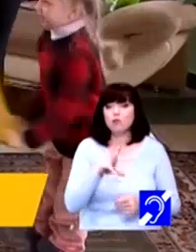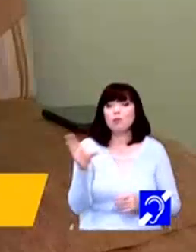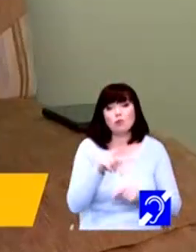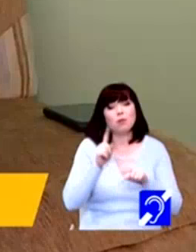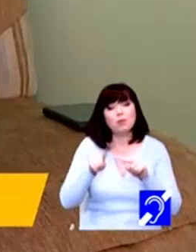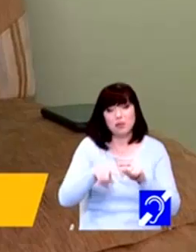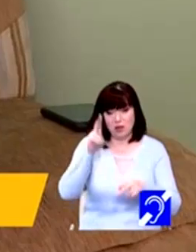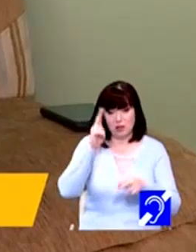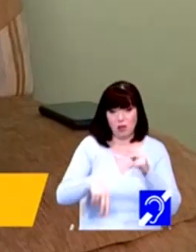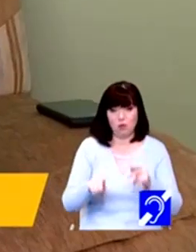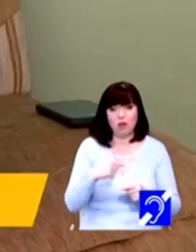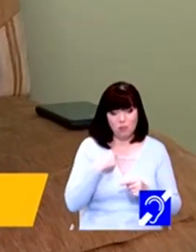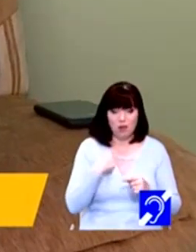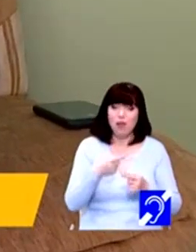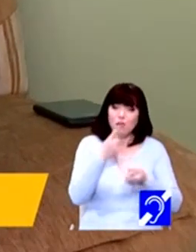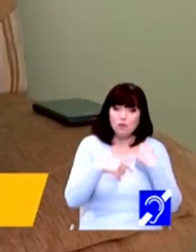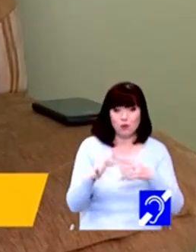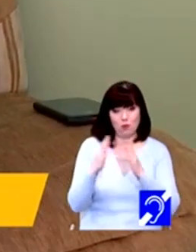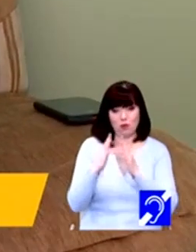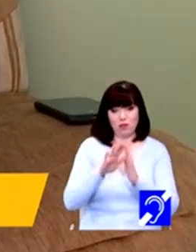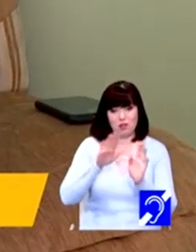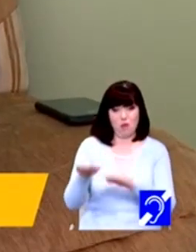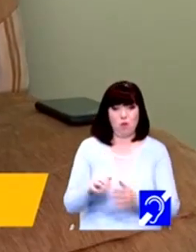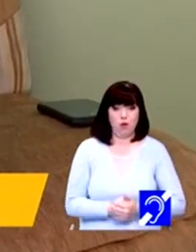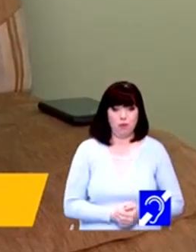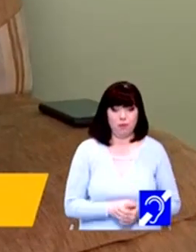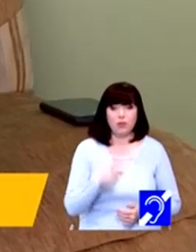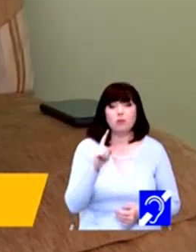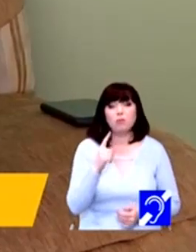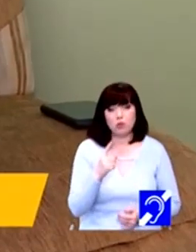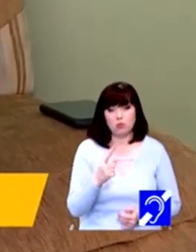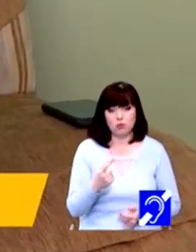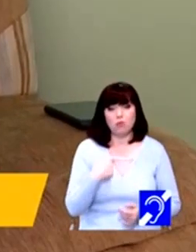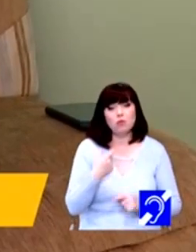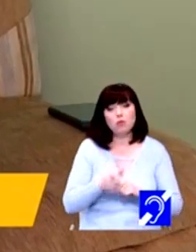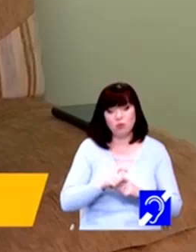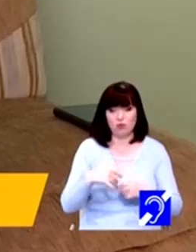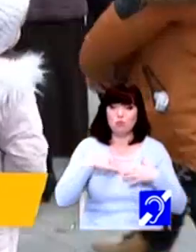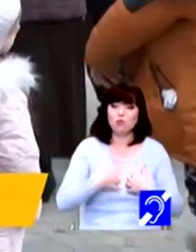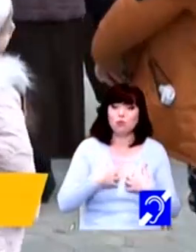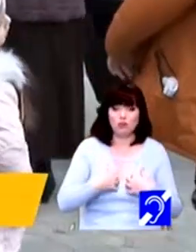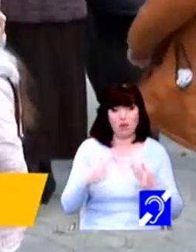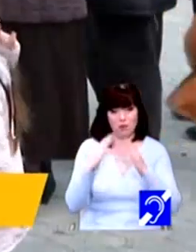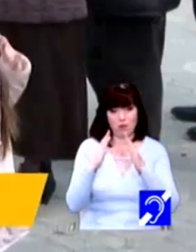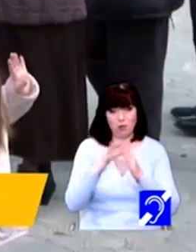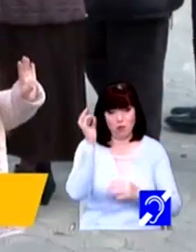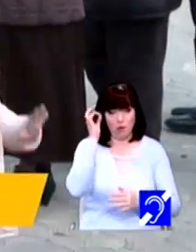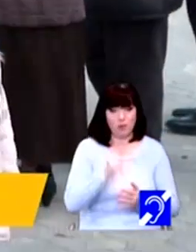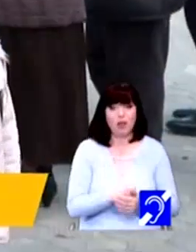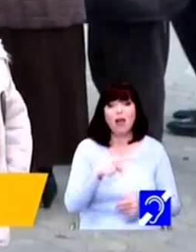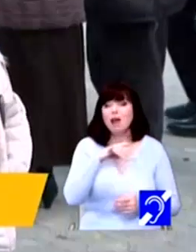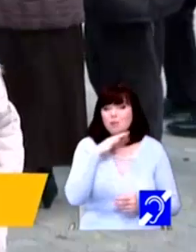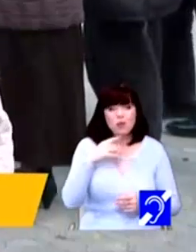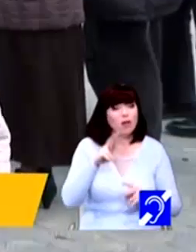побыстрее закончилось, и мы поехали к себе домой. Потому что, ну, мы очень скучаем за домом. Chiar dacă nu cunosc încă